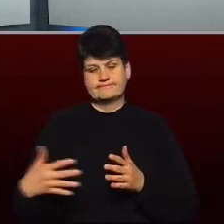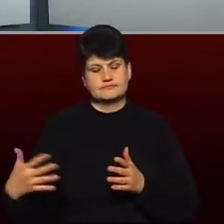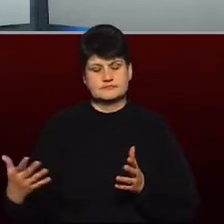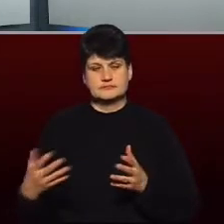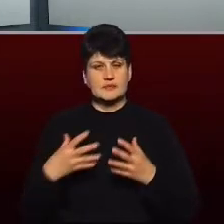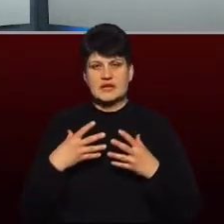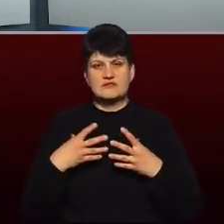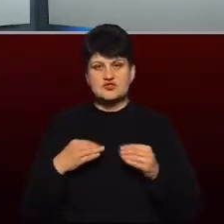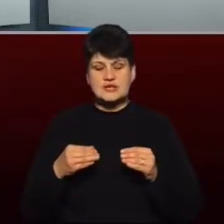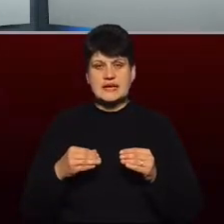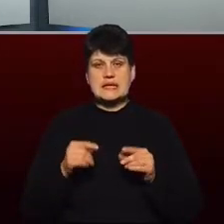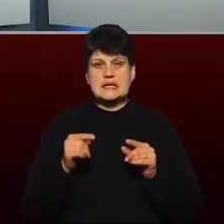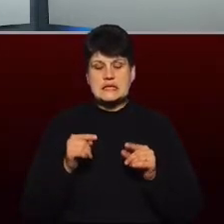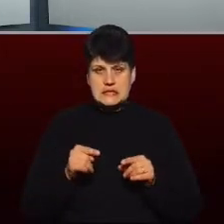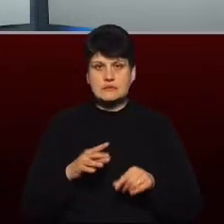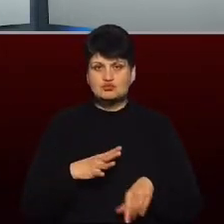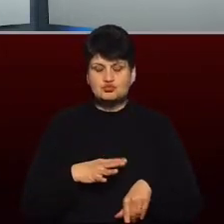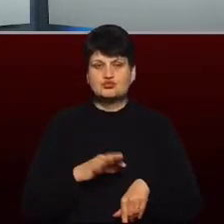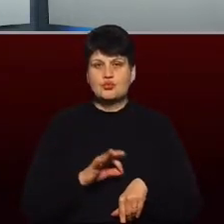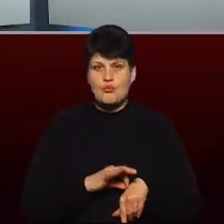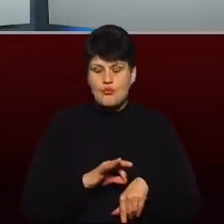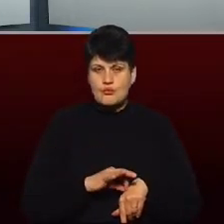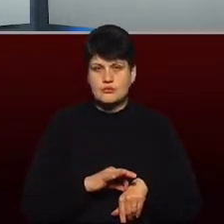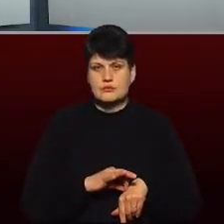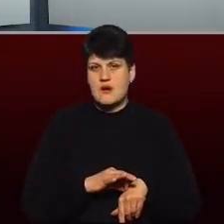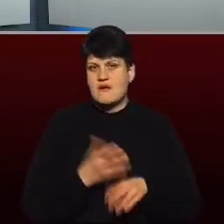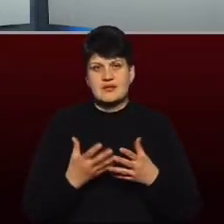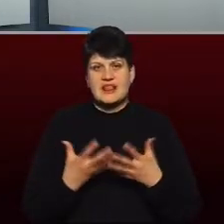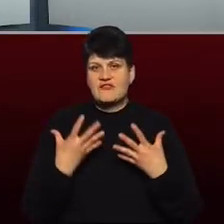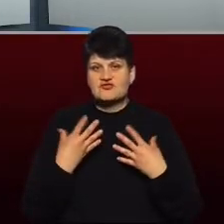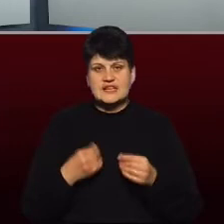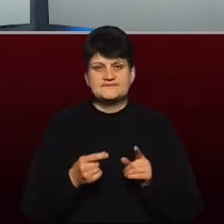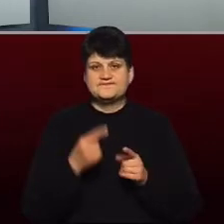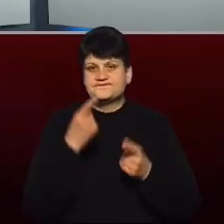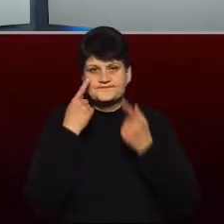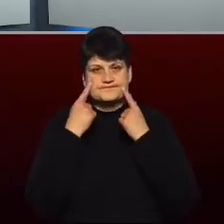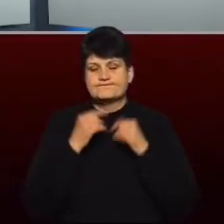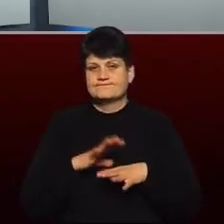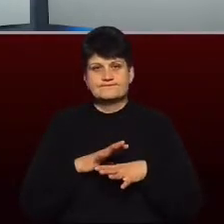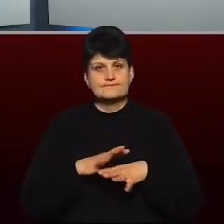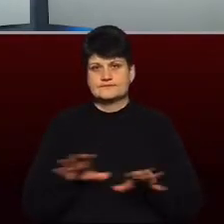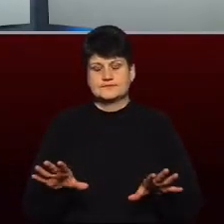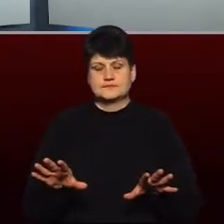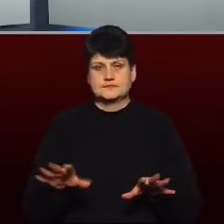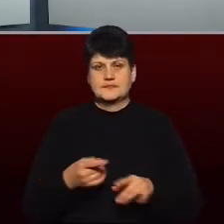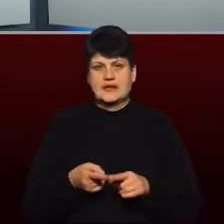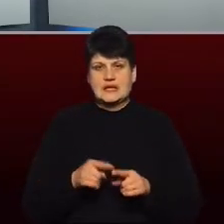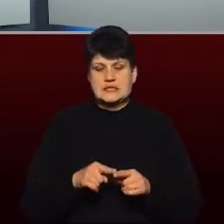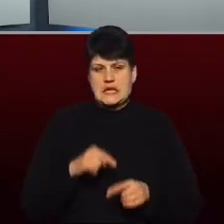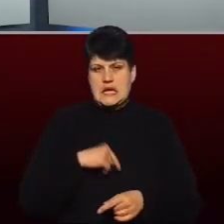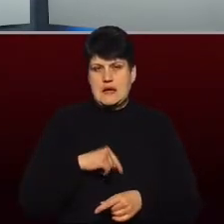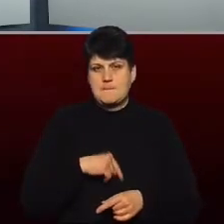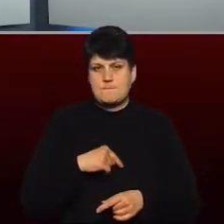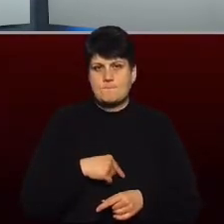їм було болісно дуже, але в них вже не було сліз і цих емоцій, скажімо так,